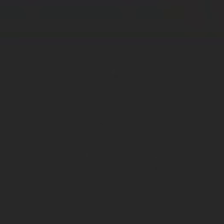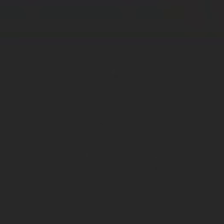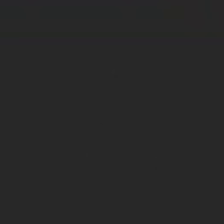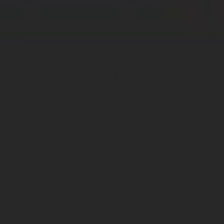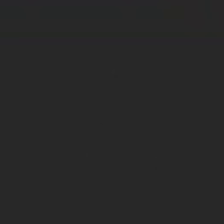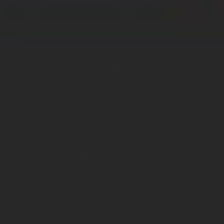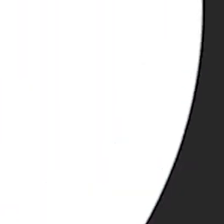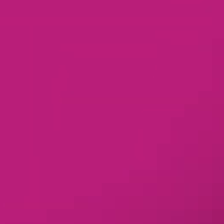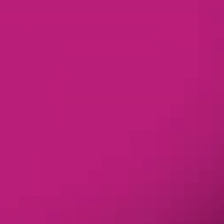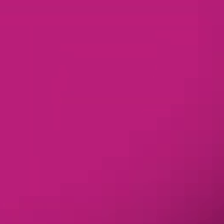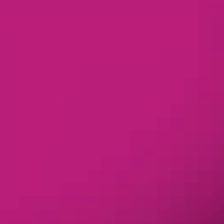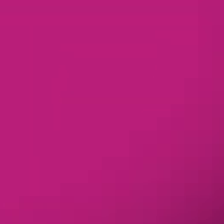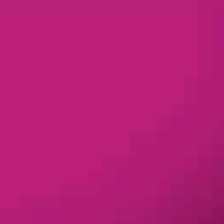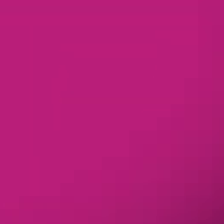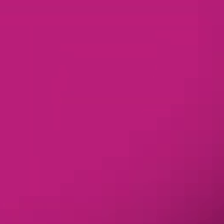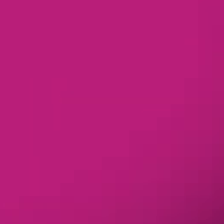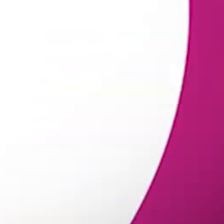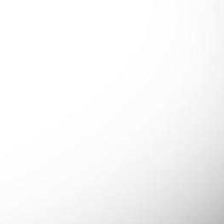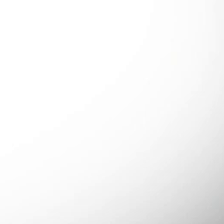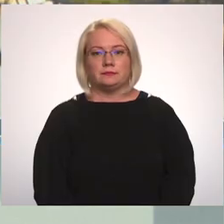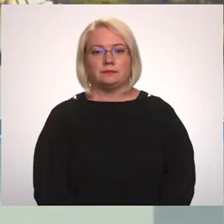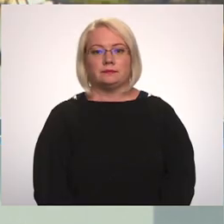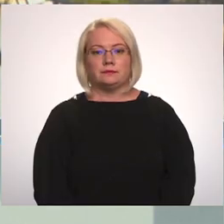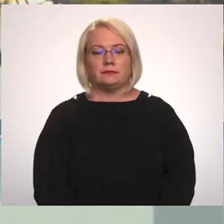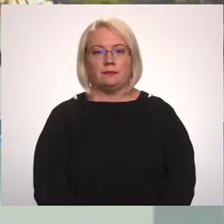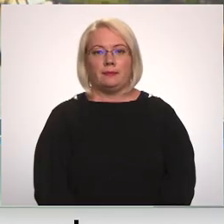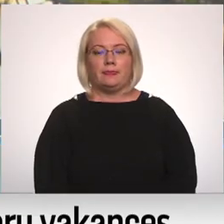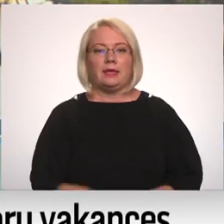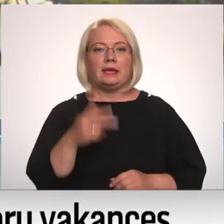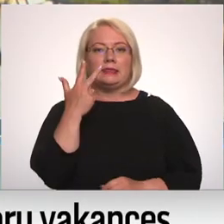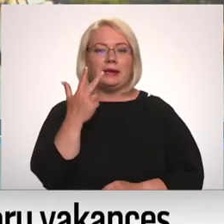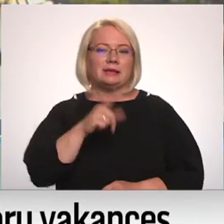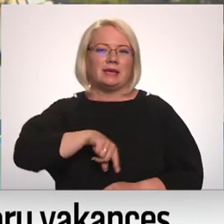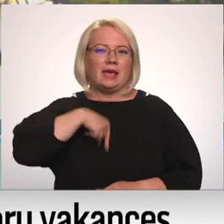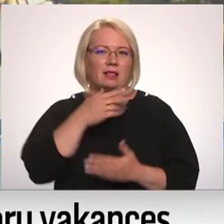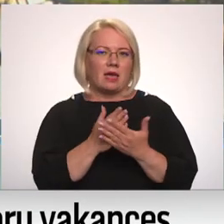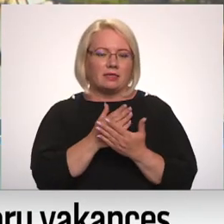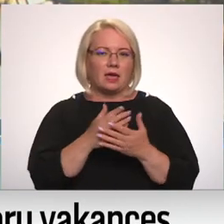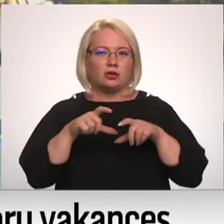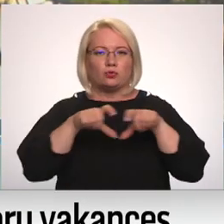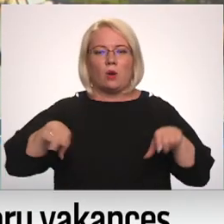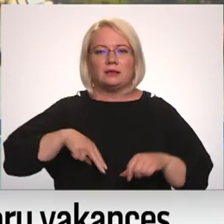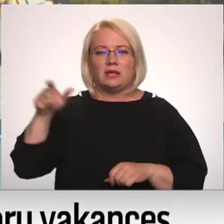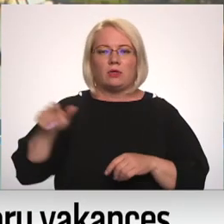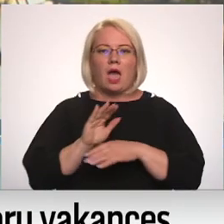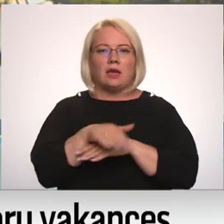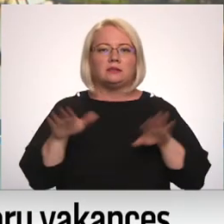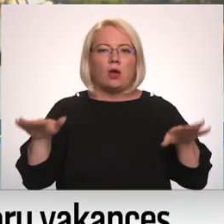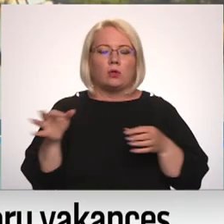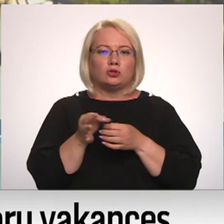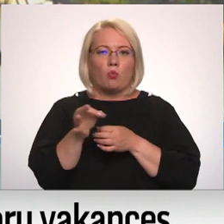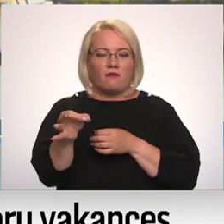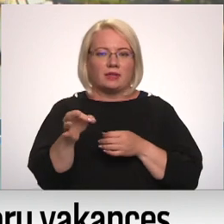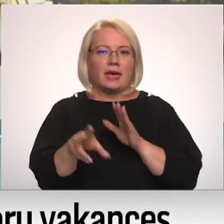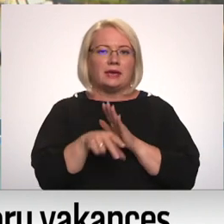Re! Viss ēters ir te! Trīs ilgadējie skolu direktori Aizkraukles novadā šovasar